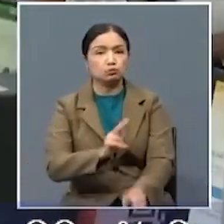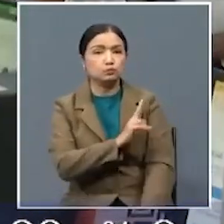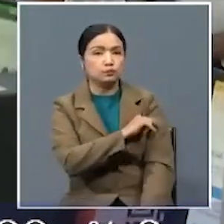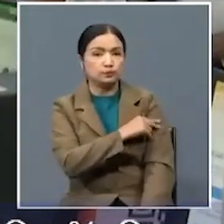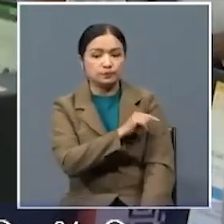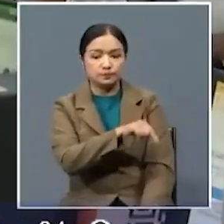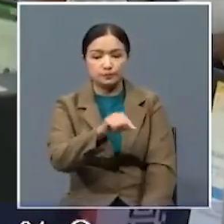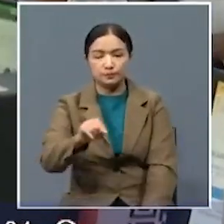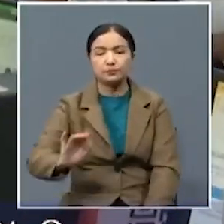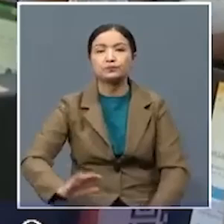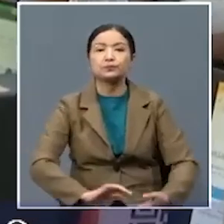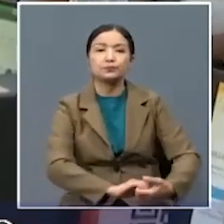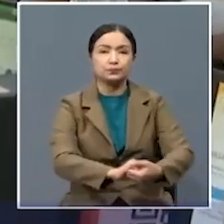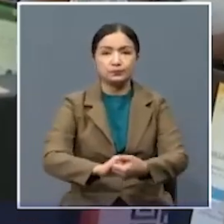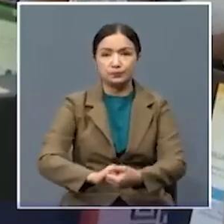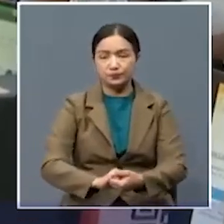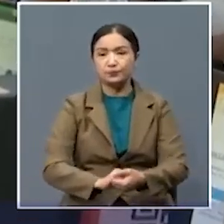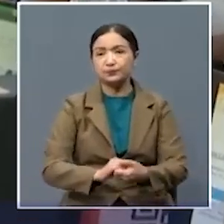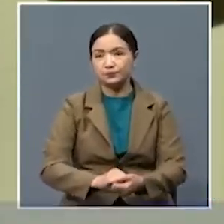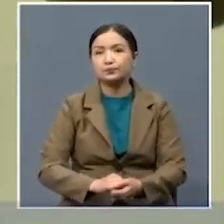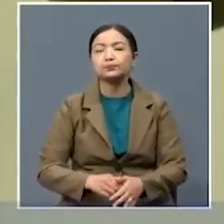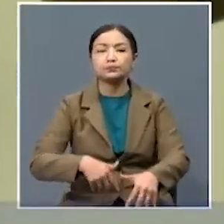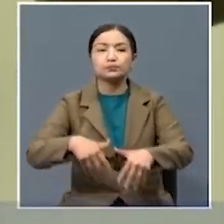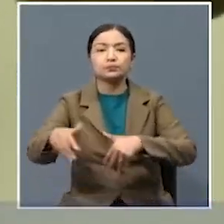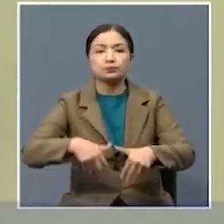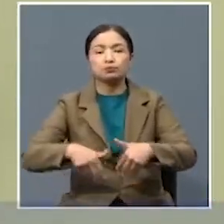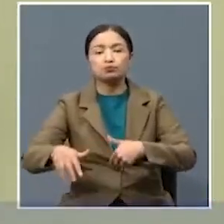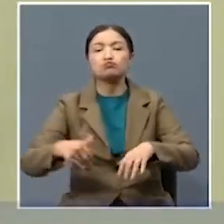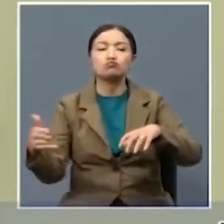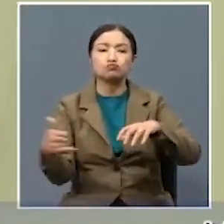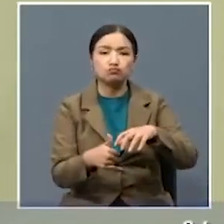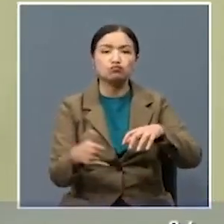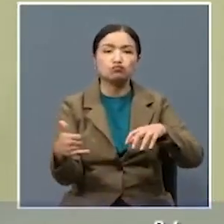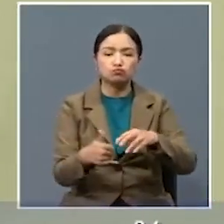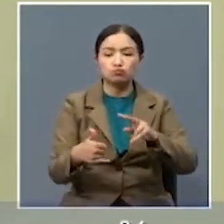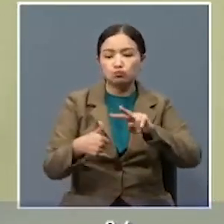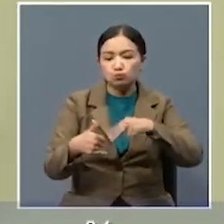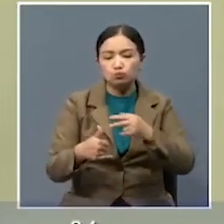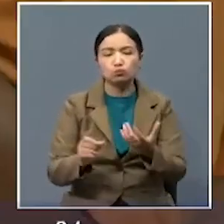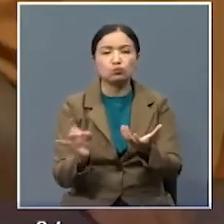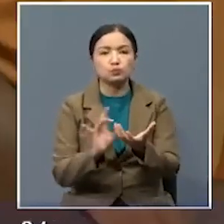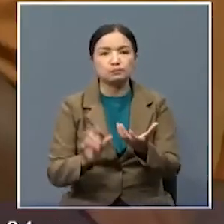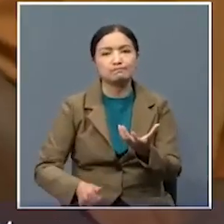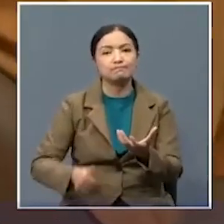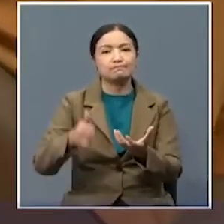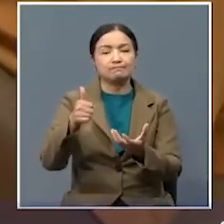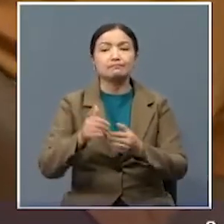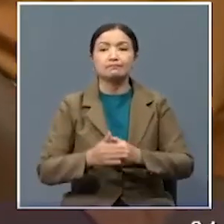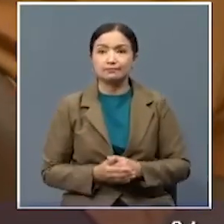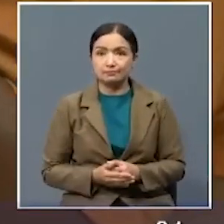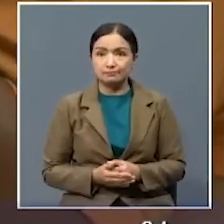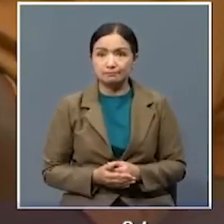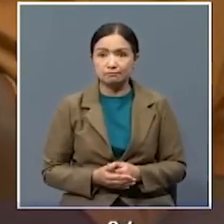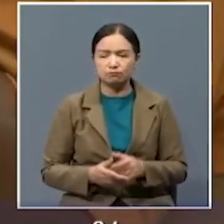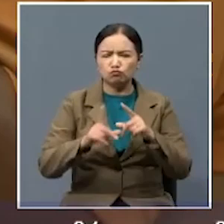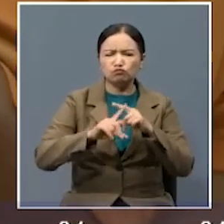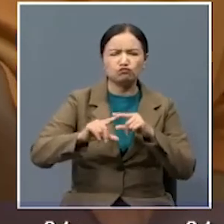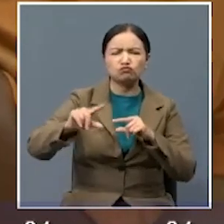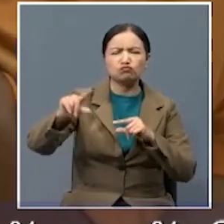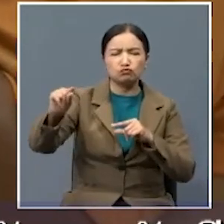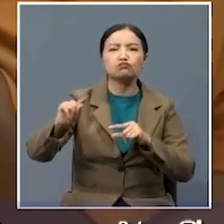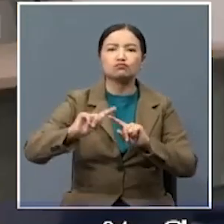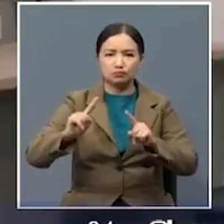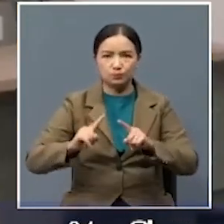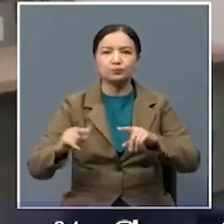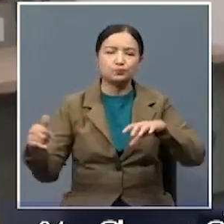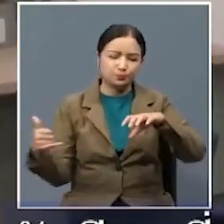ารณสุขจึงทำให้การรักษาพยาบาลของประชาชนทุกคนมีคุณภาพที่ดีมากยิ่งขึ้นแม้ว่าจะอยู่ในพื้นที่ห่างไก